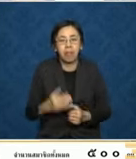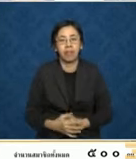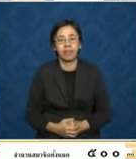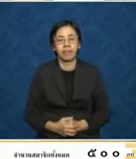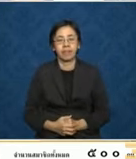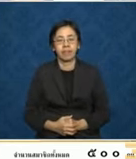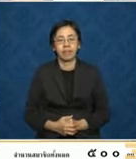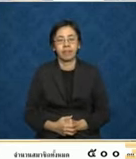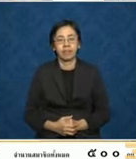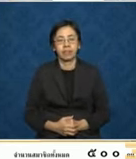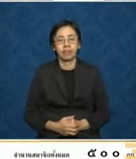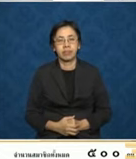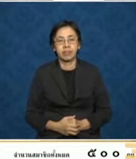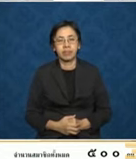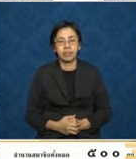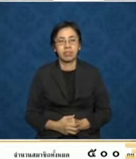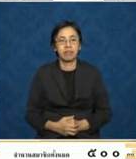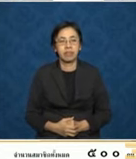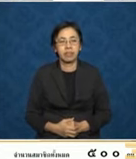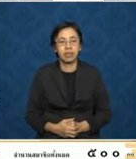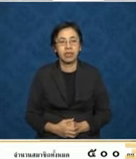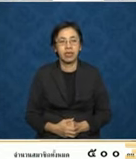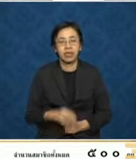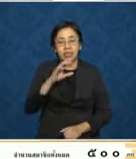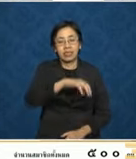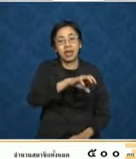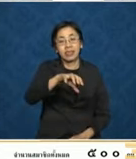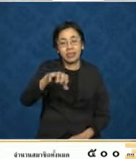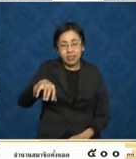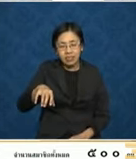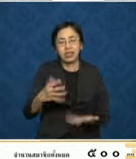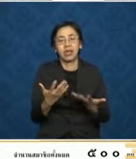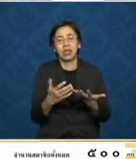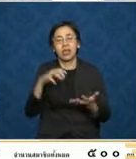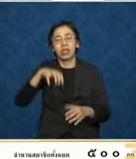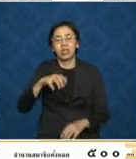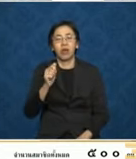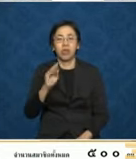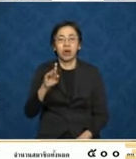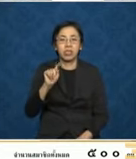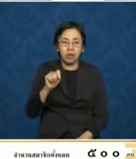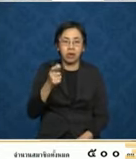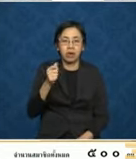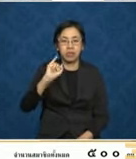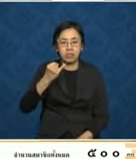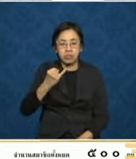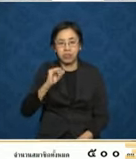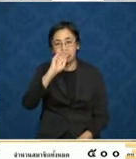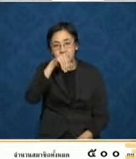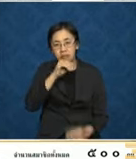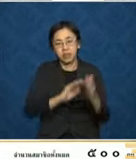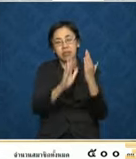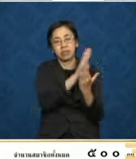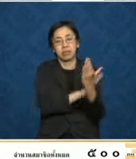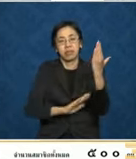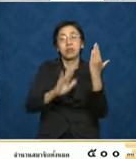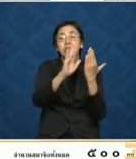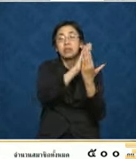ยวกับสถานที่จำกัดขยะองค์กรปกครองส่วนท้องถิ่นทั่วประเทศนะคะแต่เขา